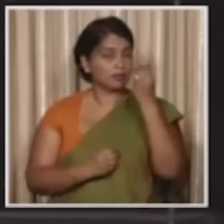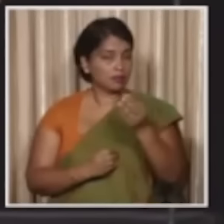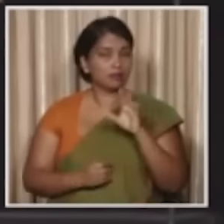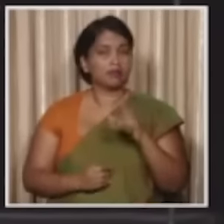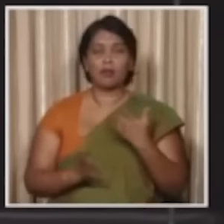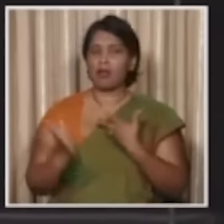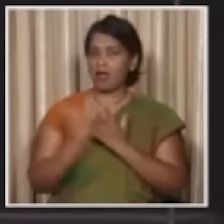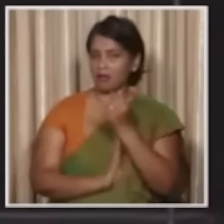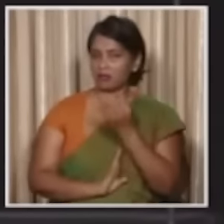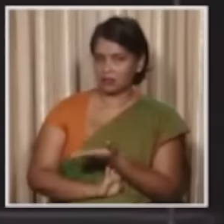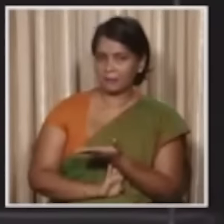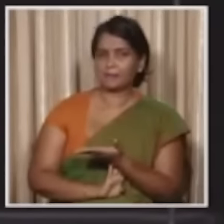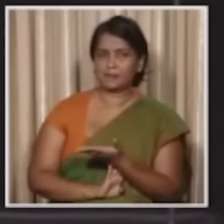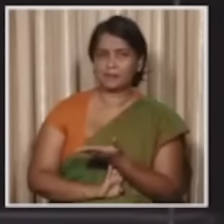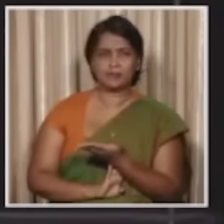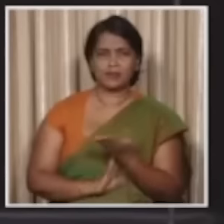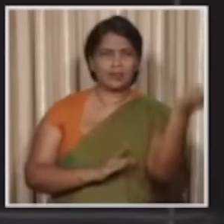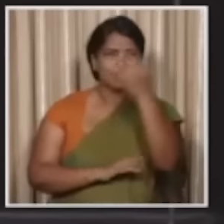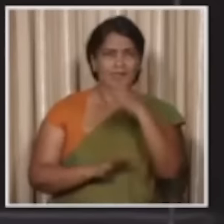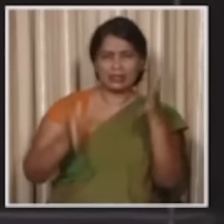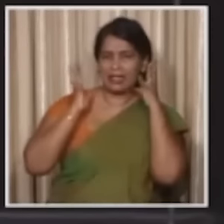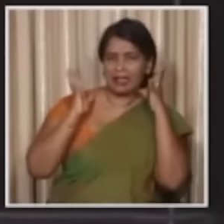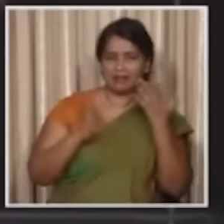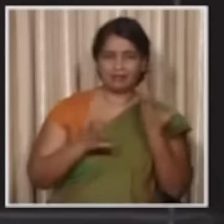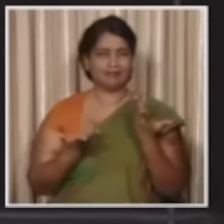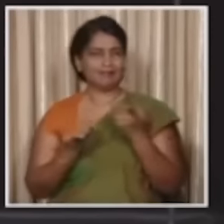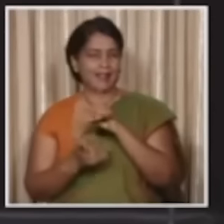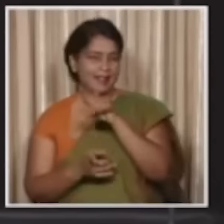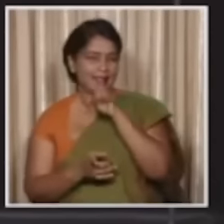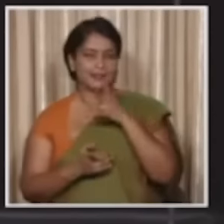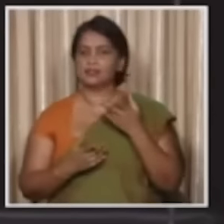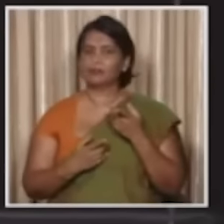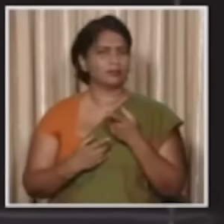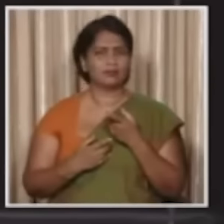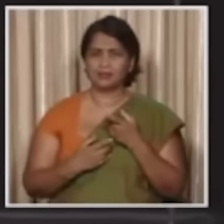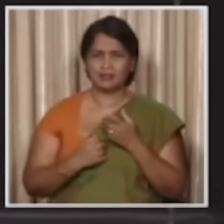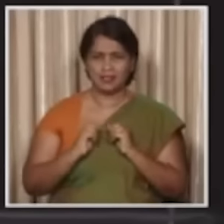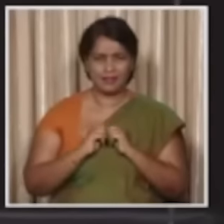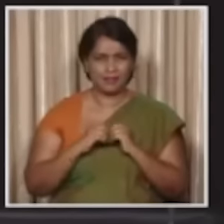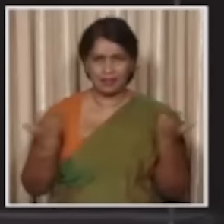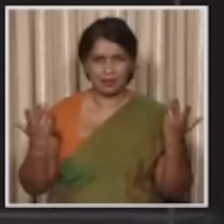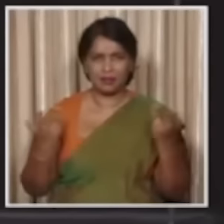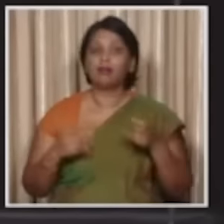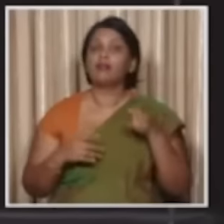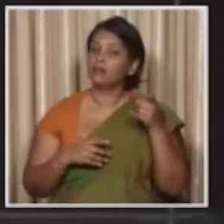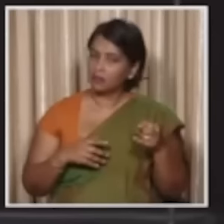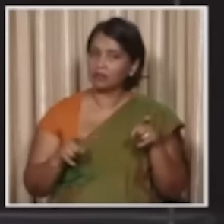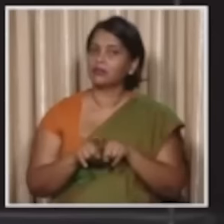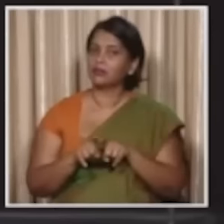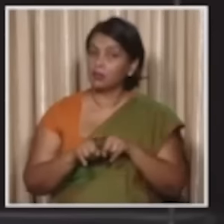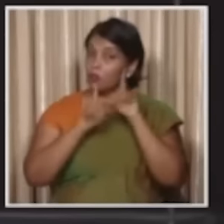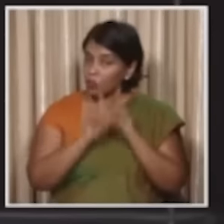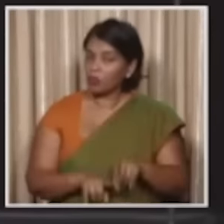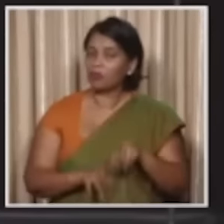තිබෙන වරප්‍රසාදයක්. ඒක කාටවත් හිනා වෙන්නවත් කාටවත් ලැජ්ජාවටපත් වෙන්නවත් දෙයක් නෙවෙයි. ඒක නිසා